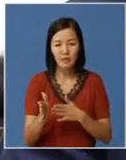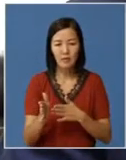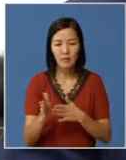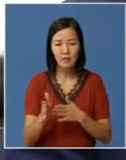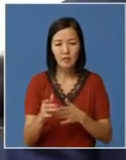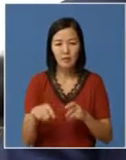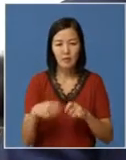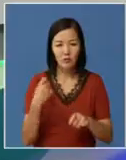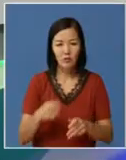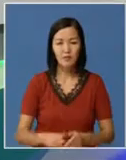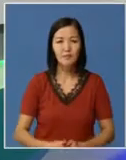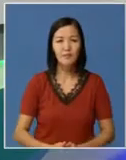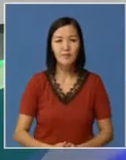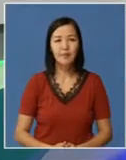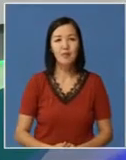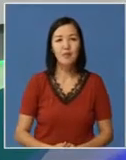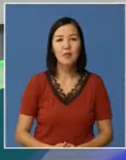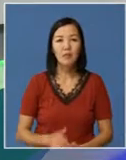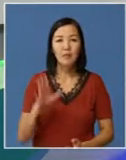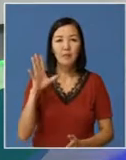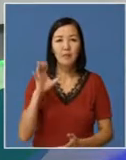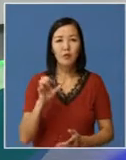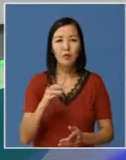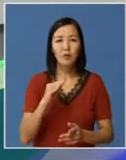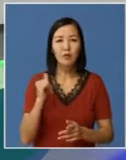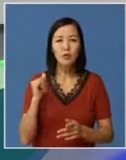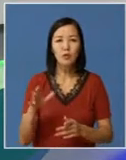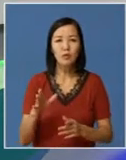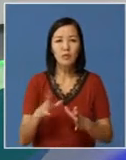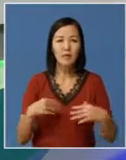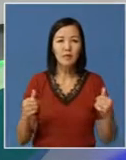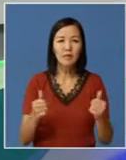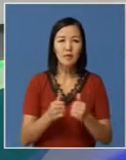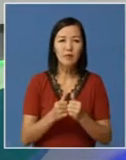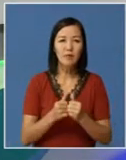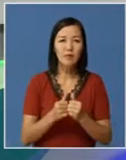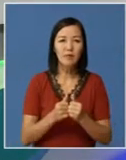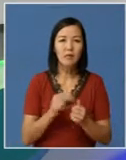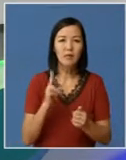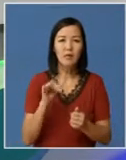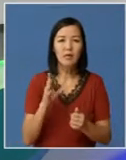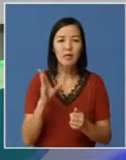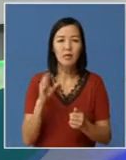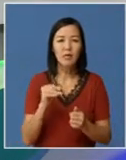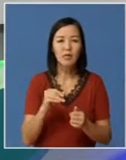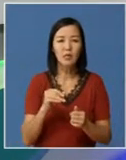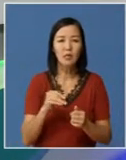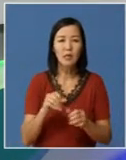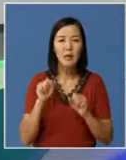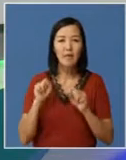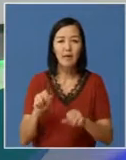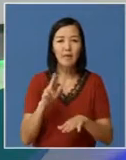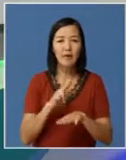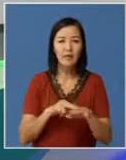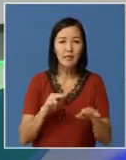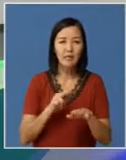предотвратить нарушения. Около 500 ЖТСУских семейных дебоширов поставлены на карандаш правоохранительных органов.